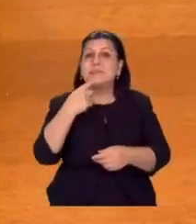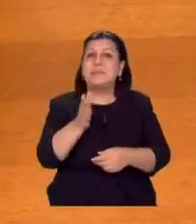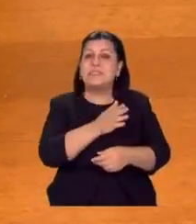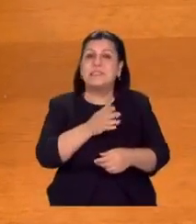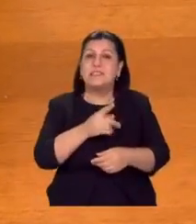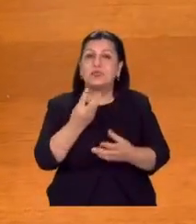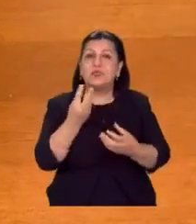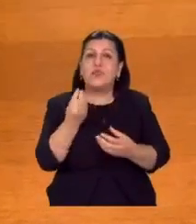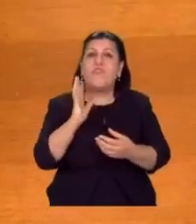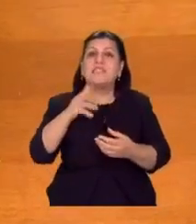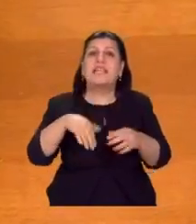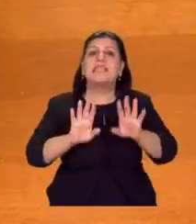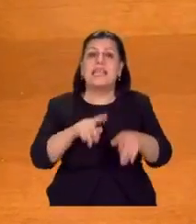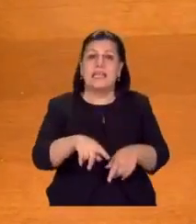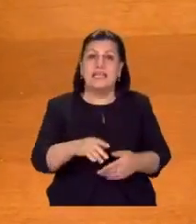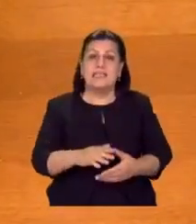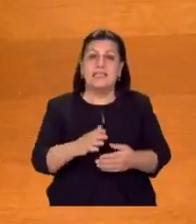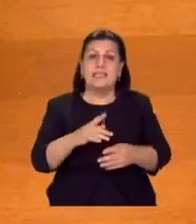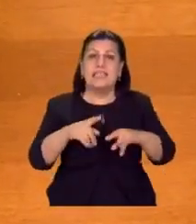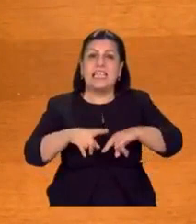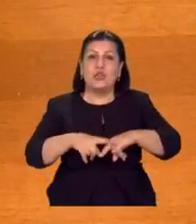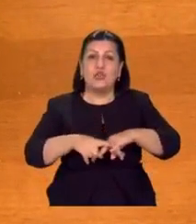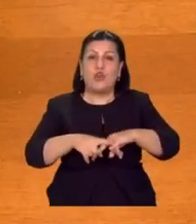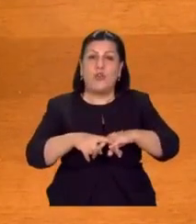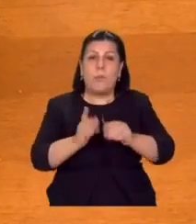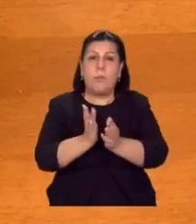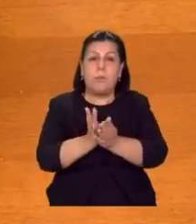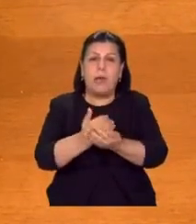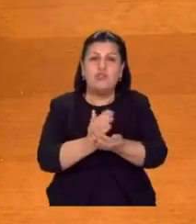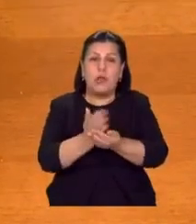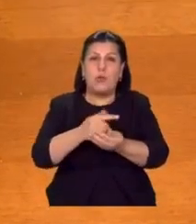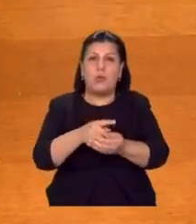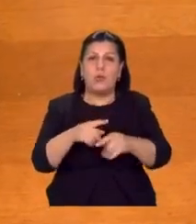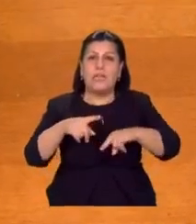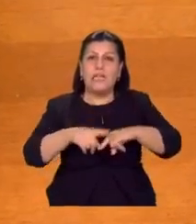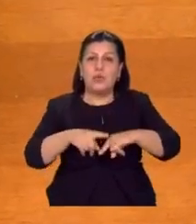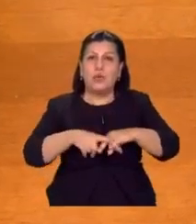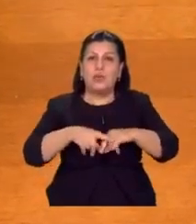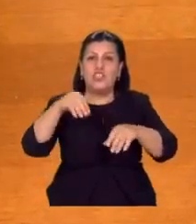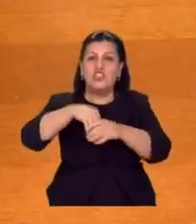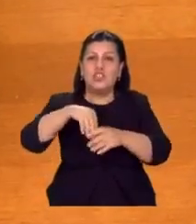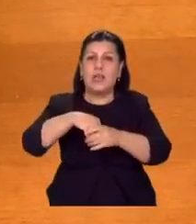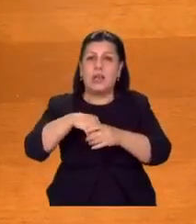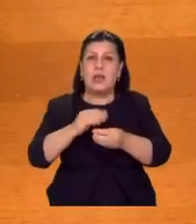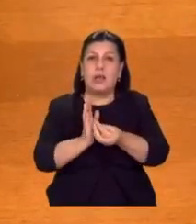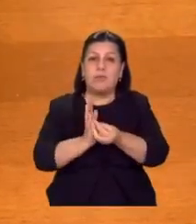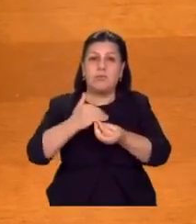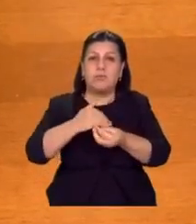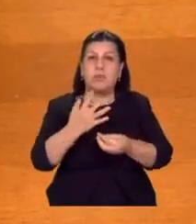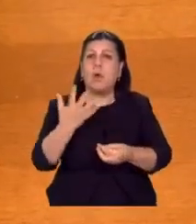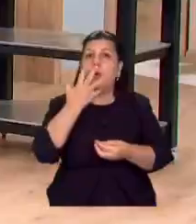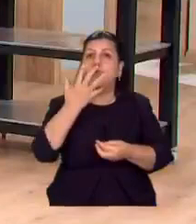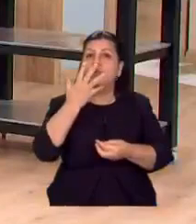tarafta o kadar fazla değil Çünkü aslında hidrojen parçalanıyor yani Burada burada hidrojenler doğruyoruz burada